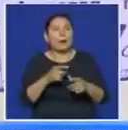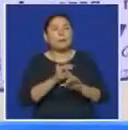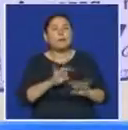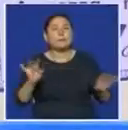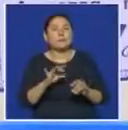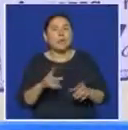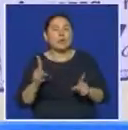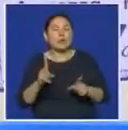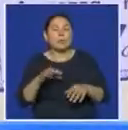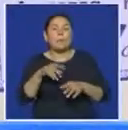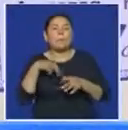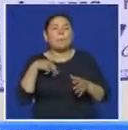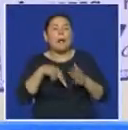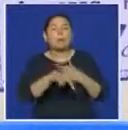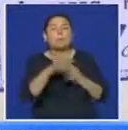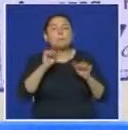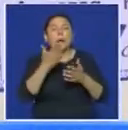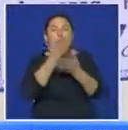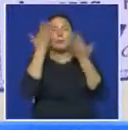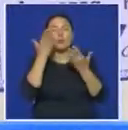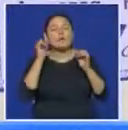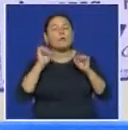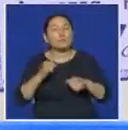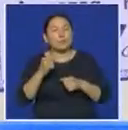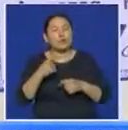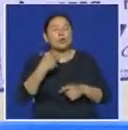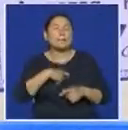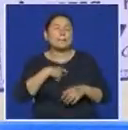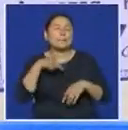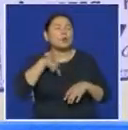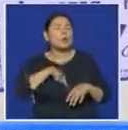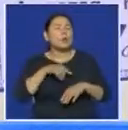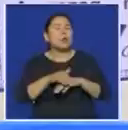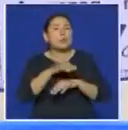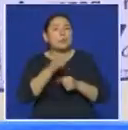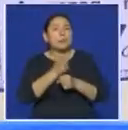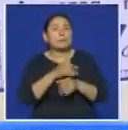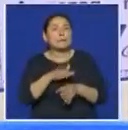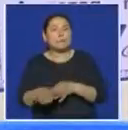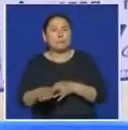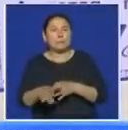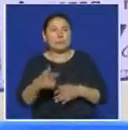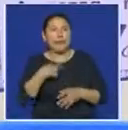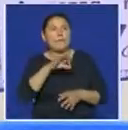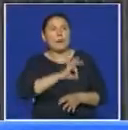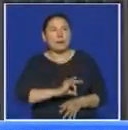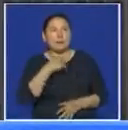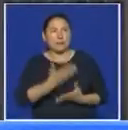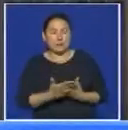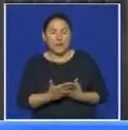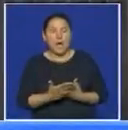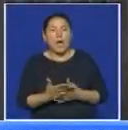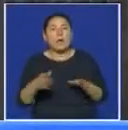визуально, чтобы проходящие мимо люди смогли прочитать и, возможно, сделать что-то доброе, хорошее, сделать для себя выводы.